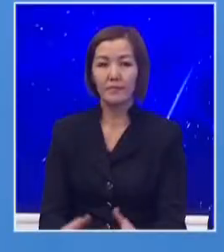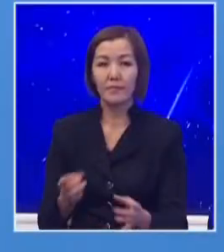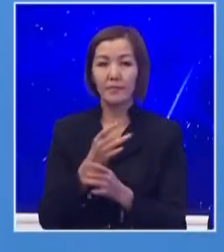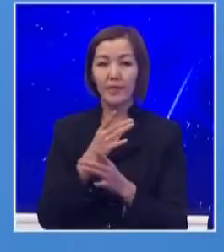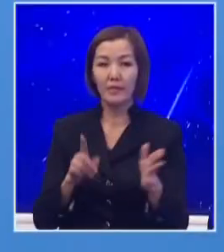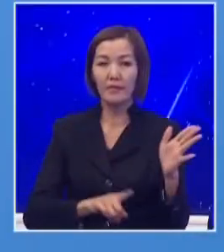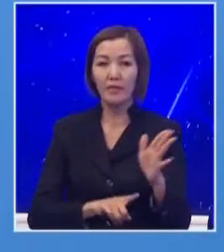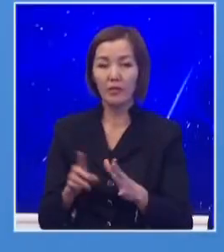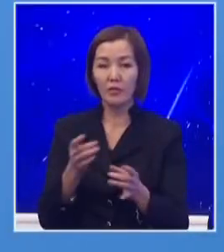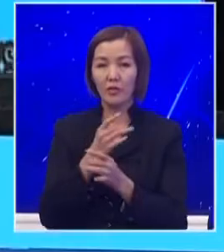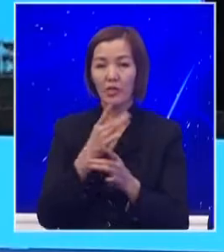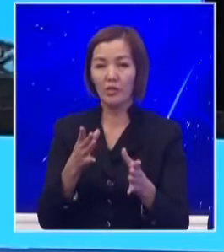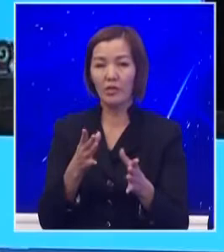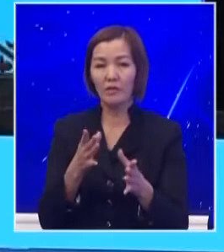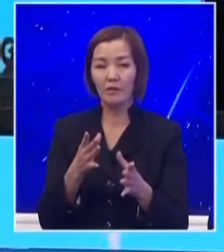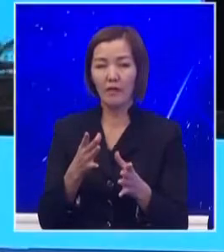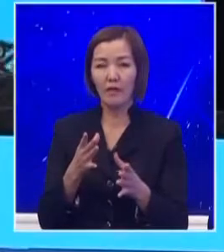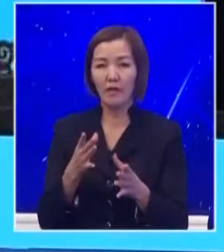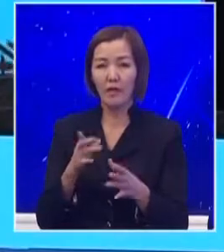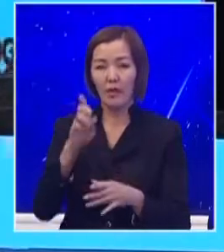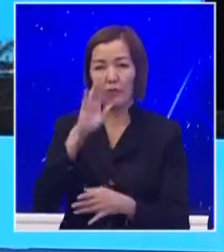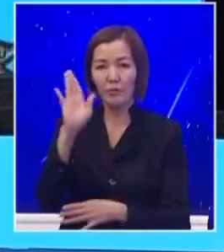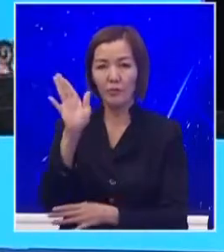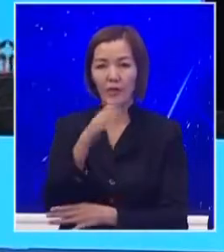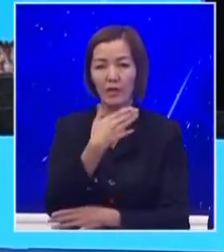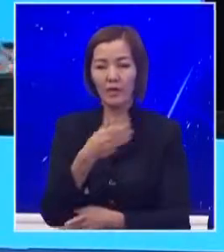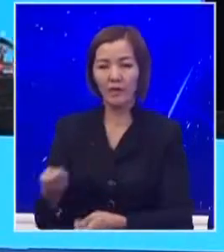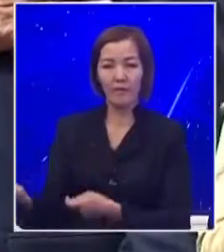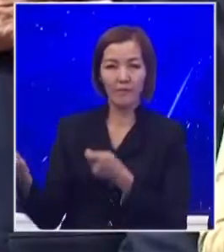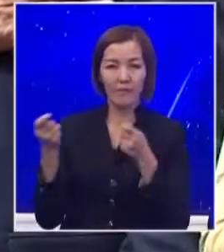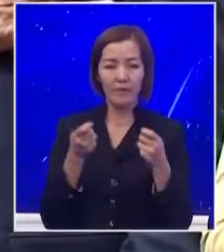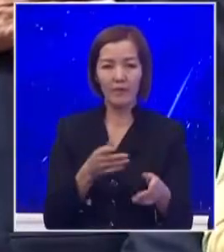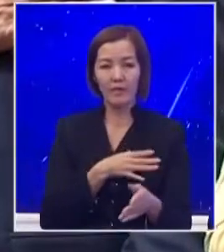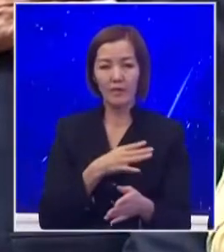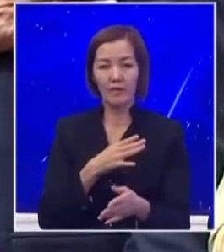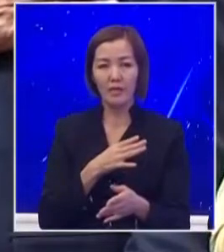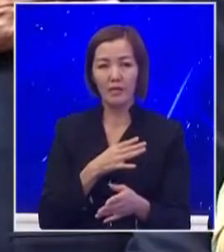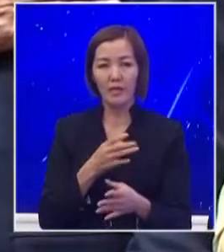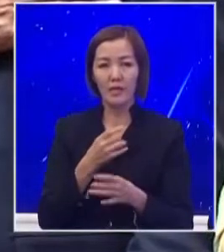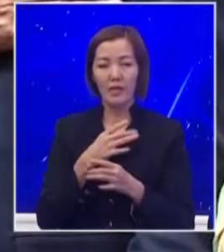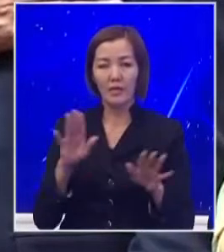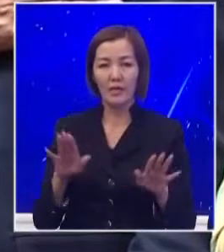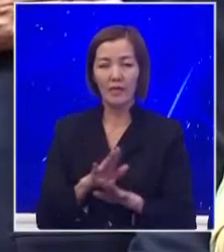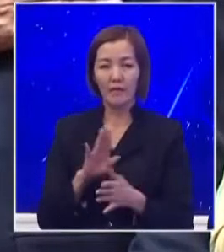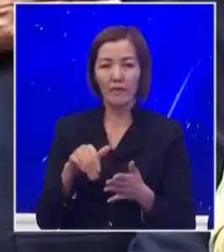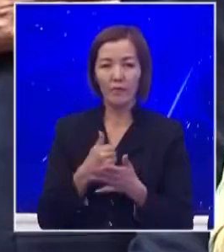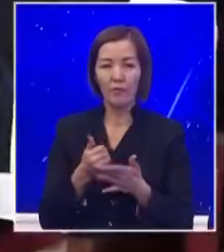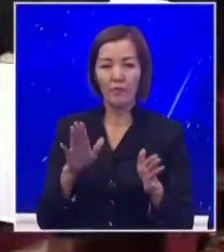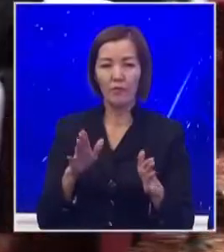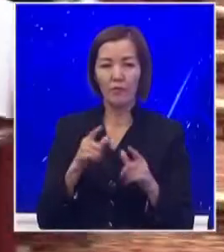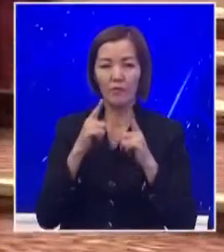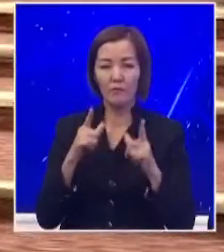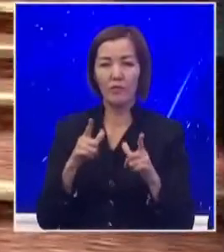Празднование началось с торжественного выноса государственного флага, одного из главных символов страны. Традиционный гимн в эту праздничную дату